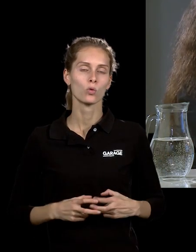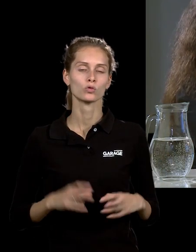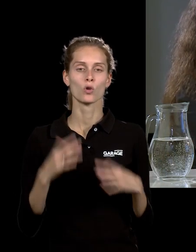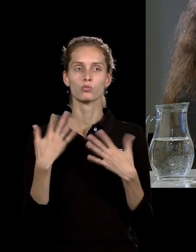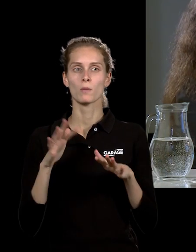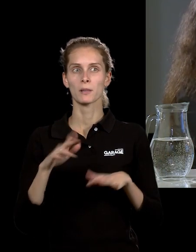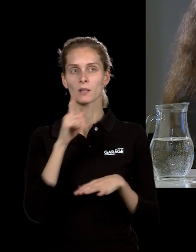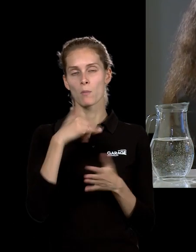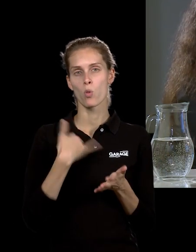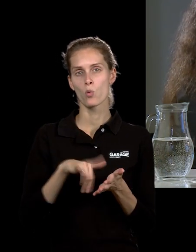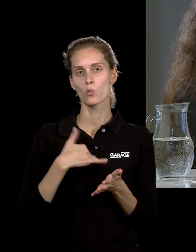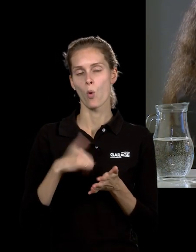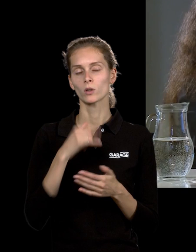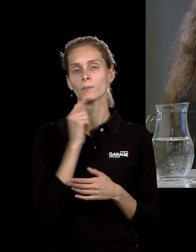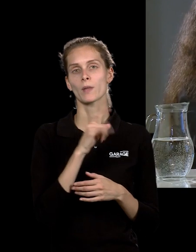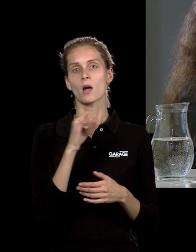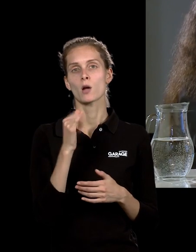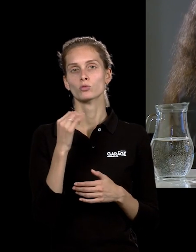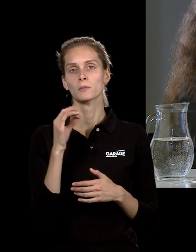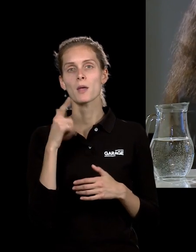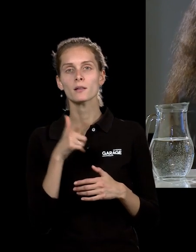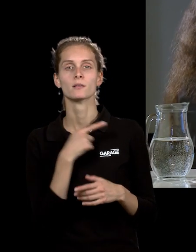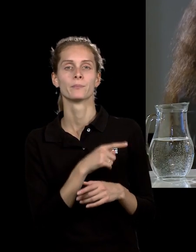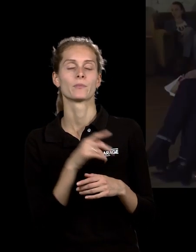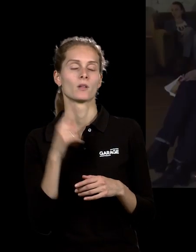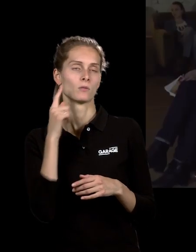И Раушенберг долго думал, что в качестве живописи действия, что